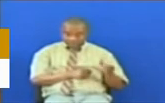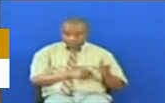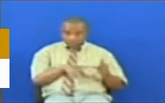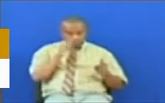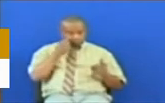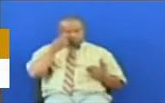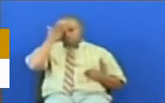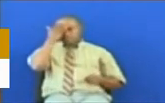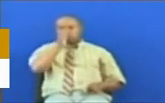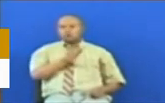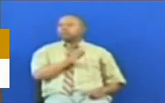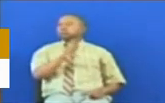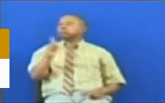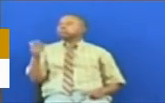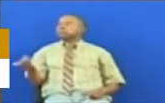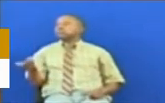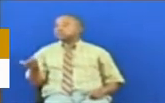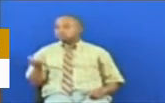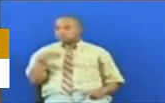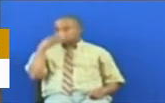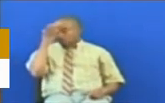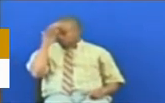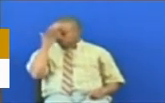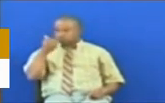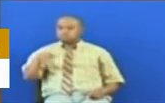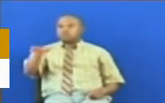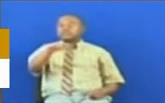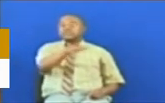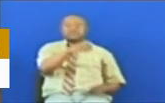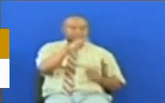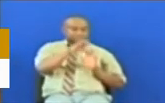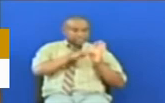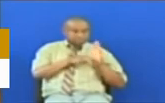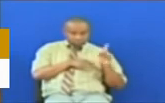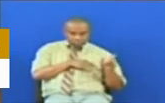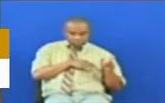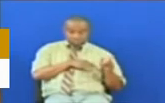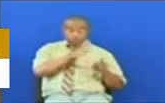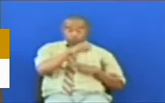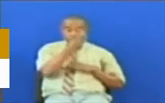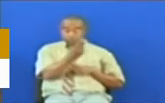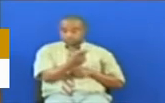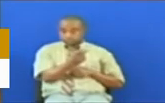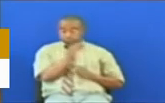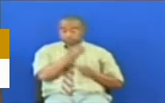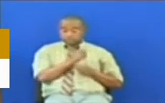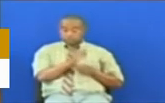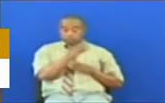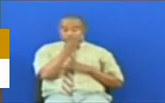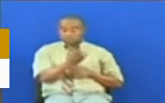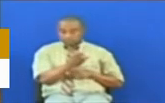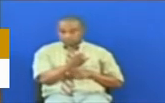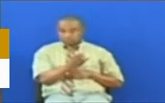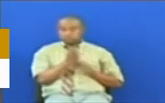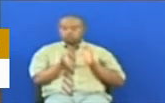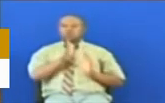kuwajua watu na kufahamu systems na taratibu. Mwaka wa pili unafanya kazi, mwaka wa tatu unataka uanze